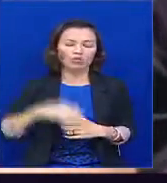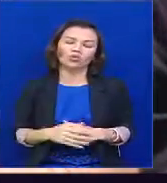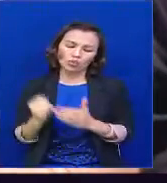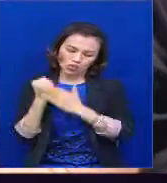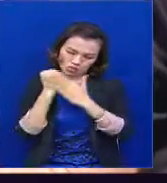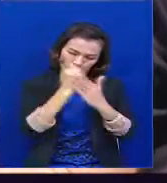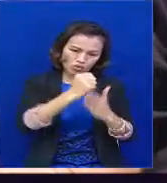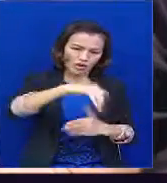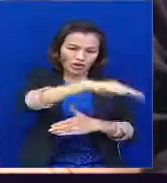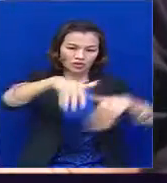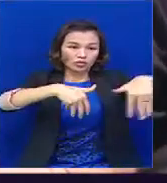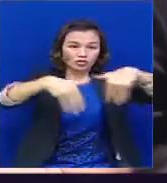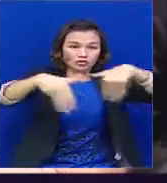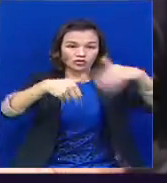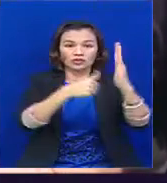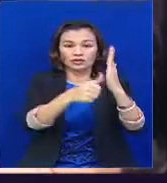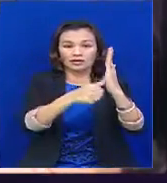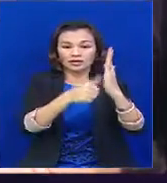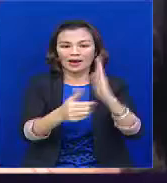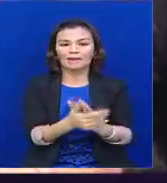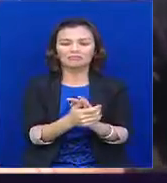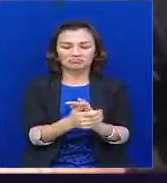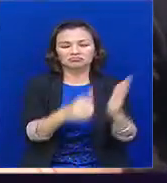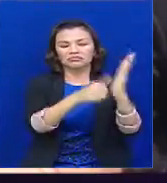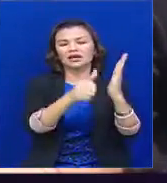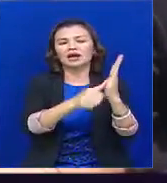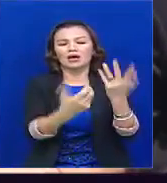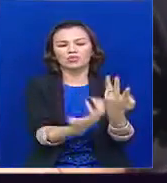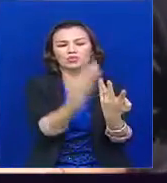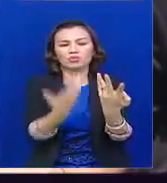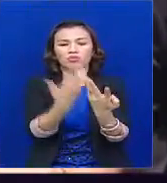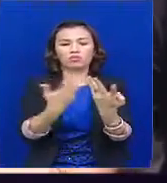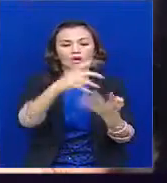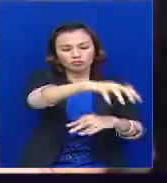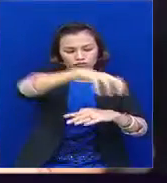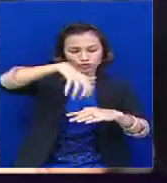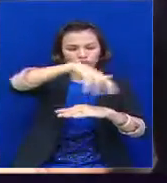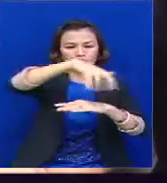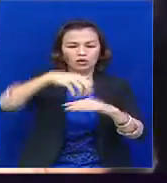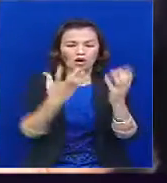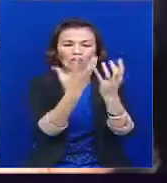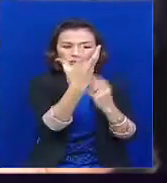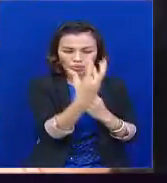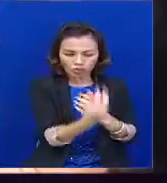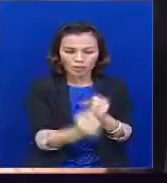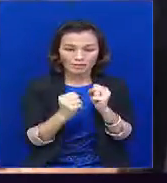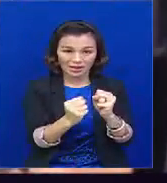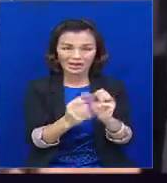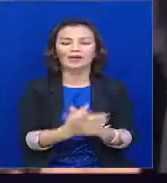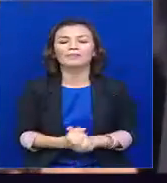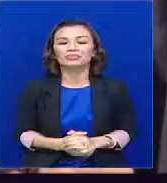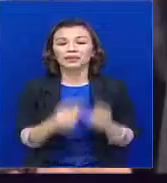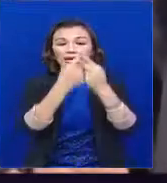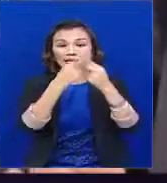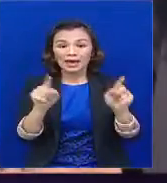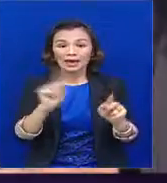พี่น้องประชาชนในพื้นที่ค่อยๆกำจัดผักตบชวาในแต่ละพื้นที่ให้ลดน้อยลงนะครับส่วนในภาพรวมตรงไหนที่มารวมกันจำนวน